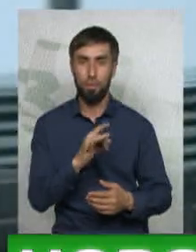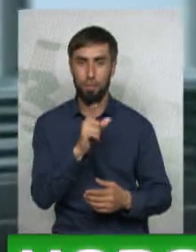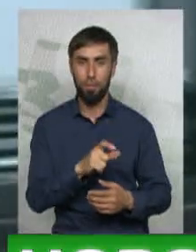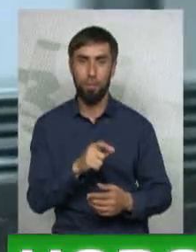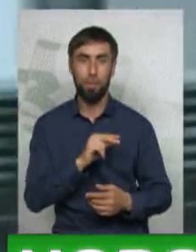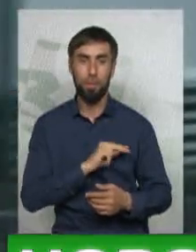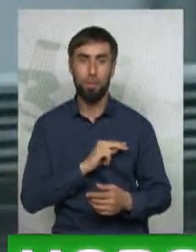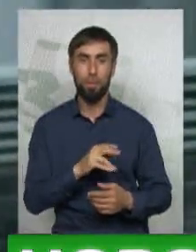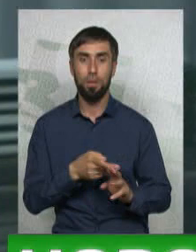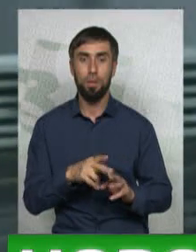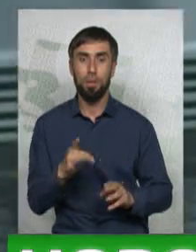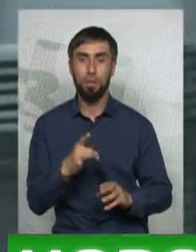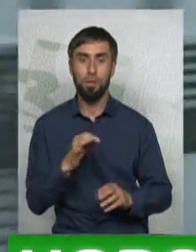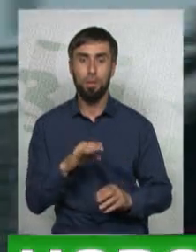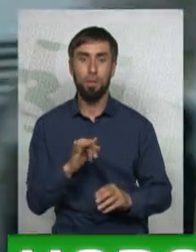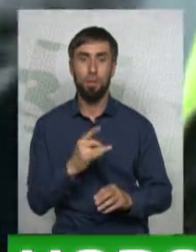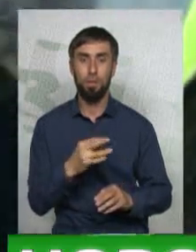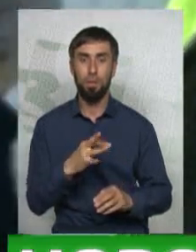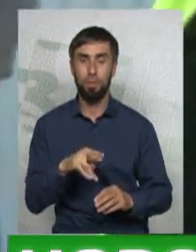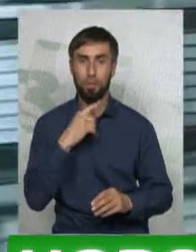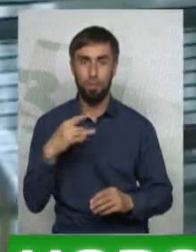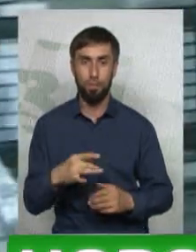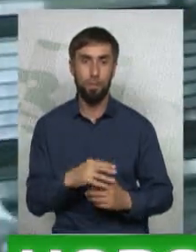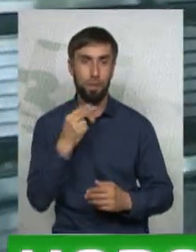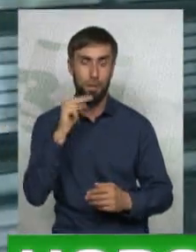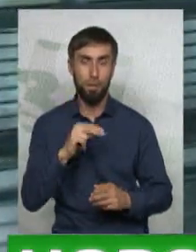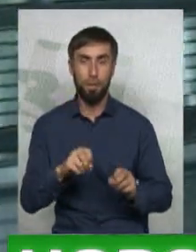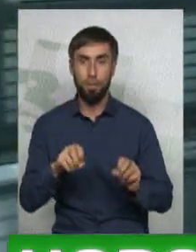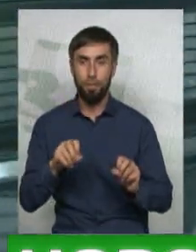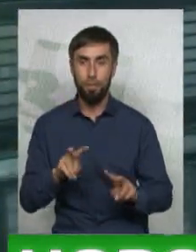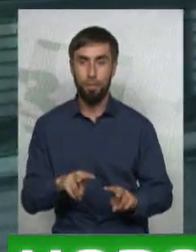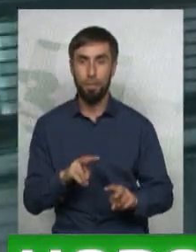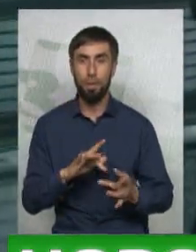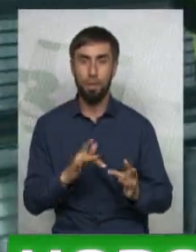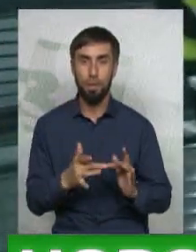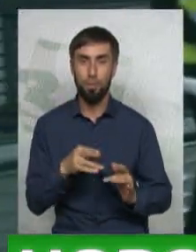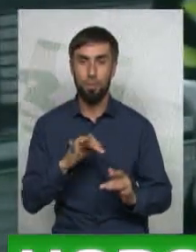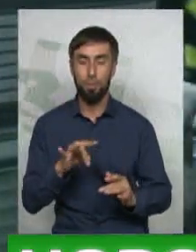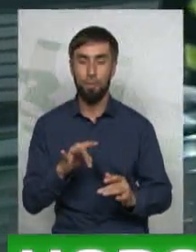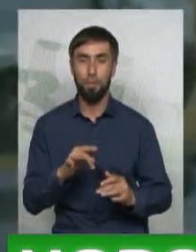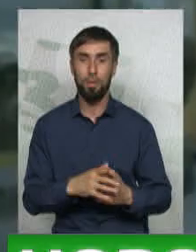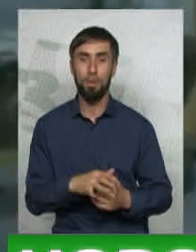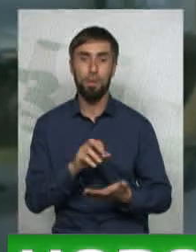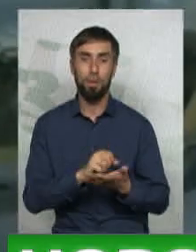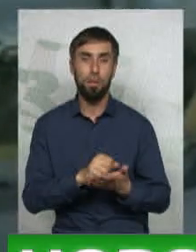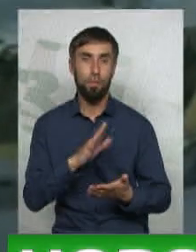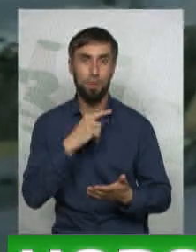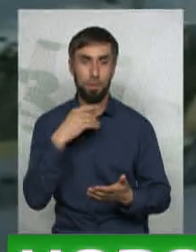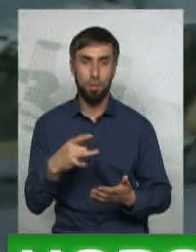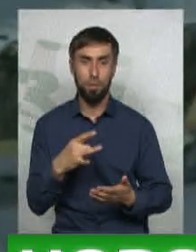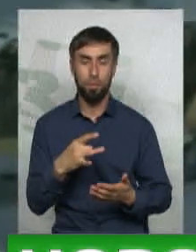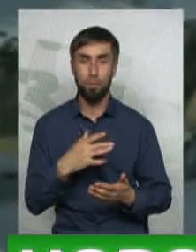работы регионального совета по улучшению инвест-климата в регионе, качеству специализированных интернет-порталов об инвестиционной деятельности в